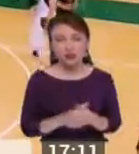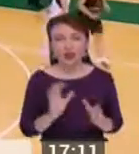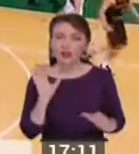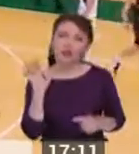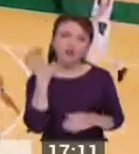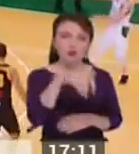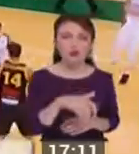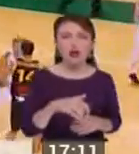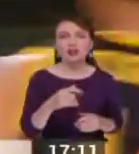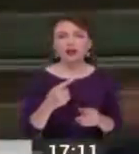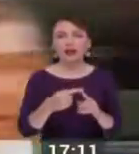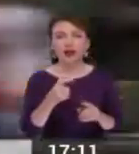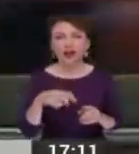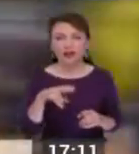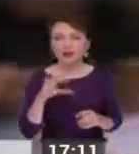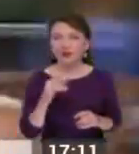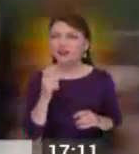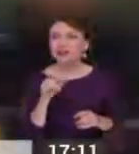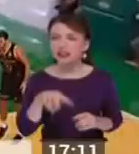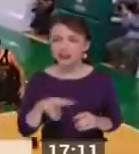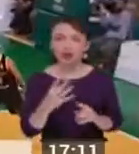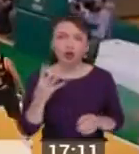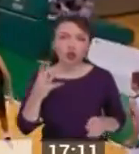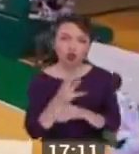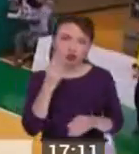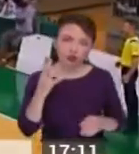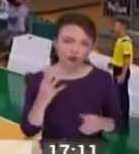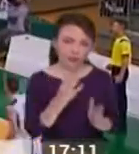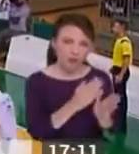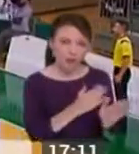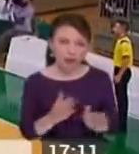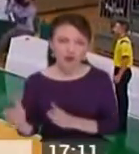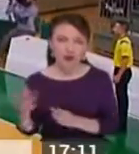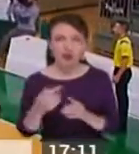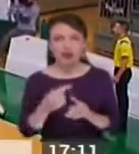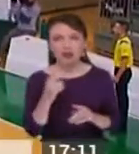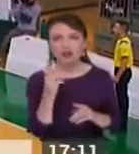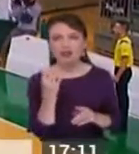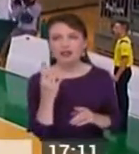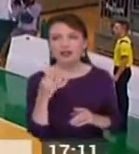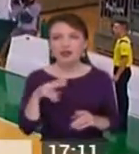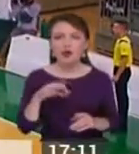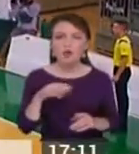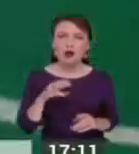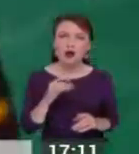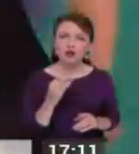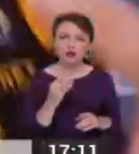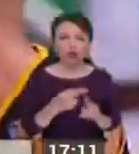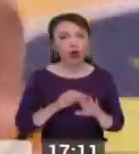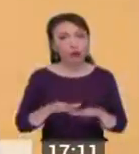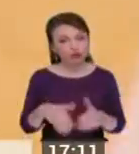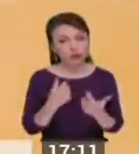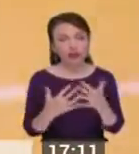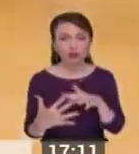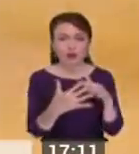Едвіна і Хіла 4 поспіль реалізованими штрафними відповів снайпер господарів Кирило Марченко. Після матчу